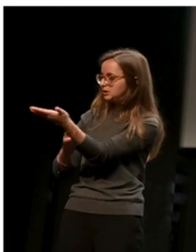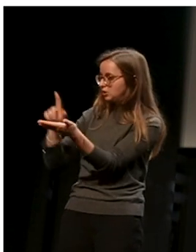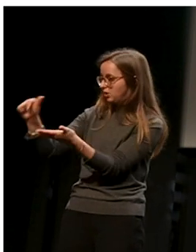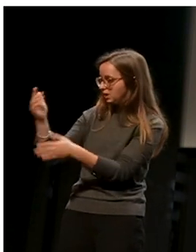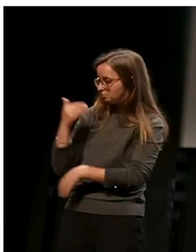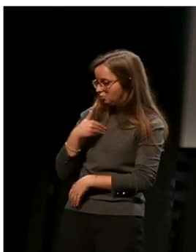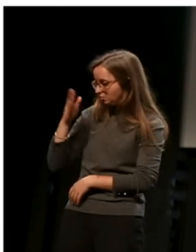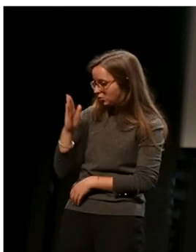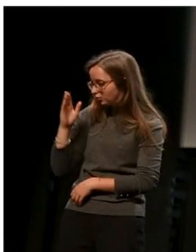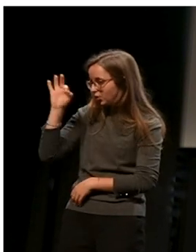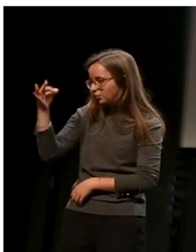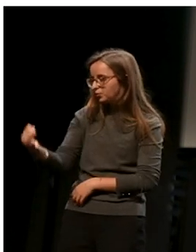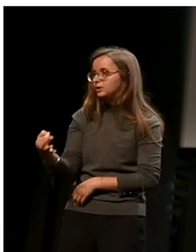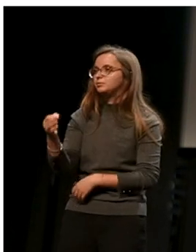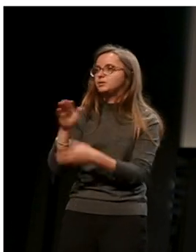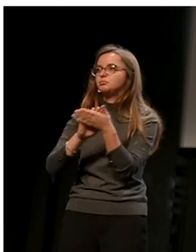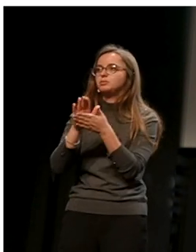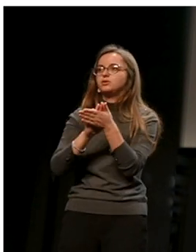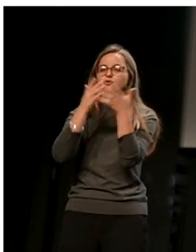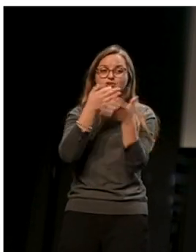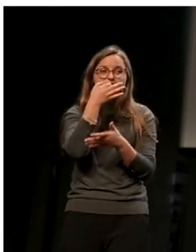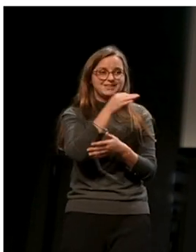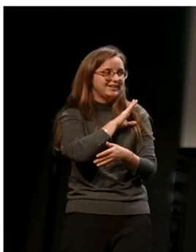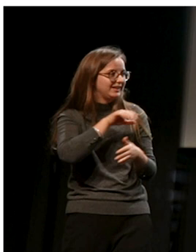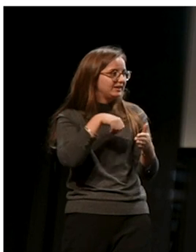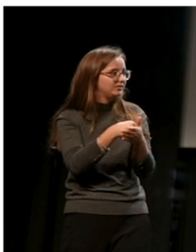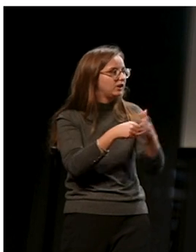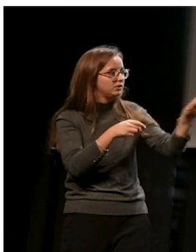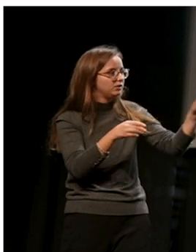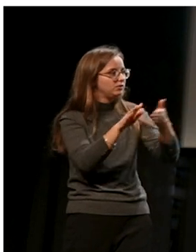cette part. C'est pas ça que je veux. Je viens finir juste une dernière chose. Vraiment.